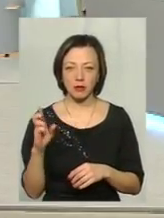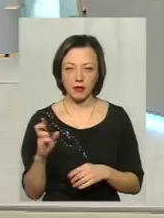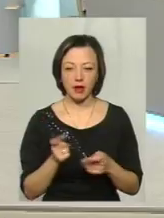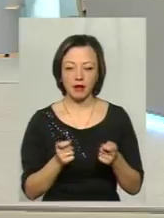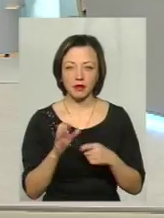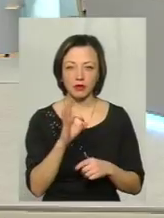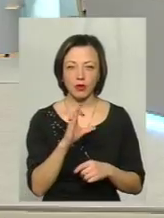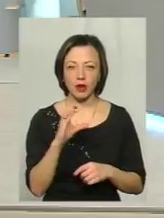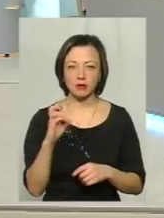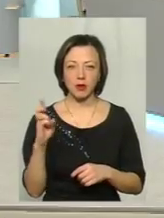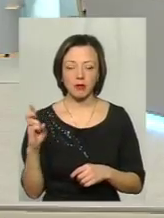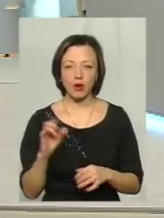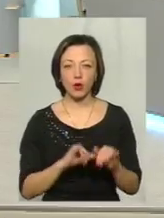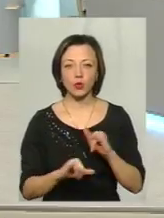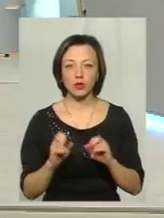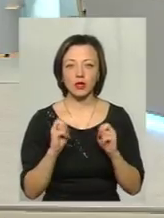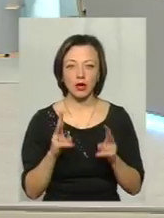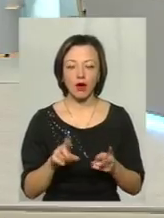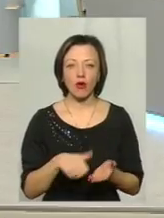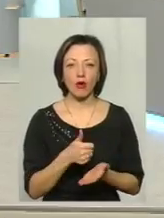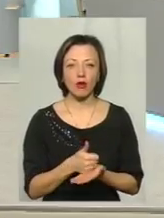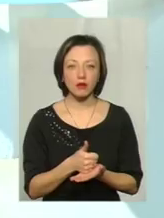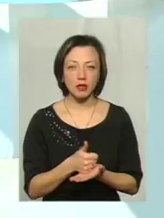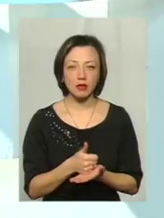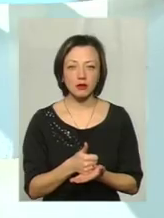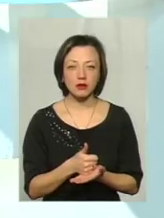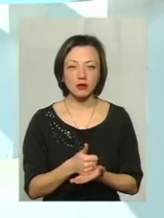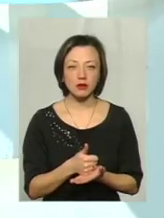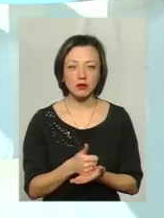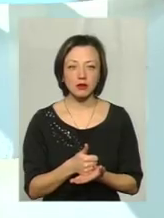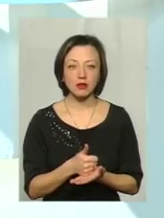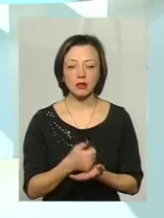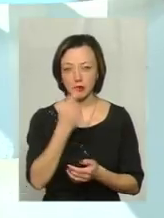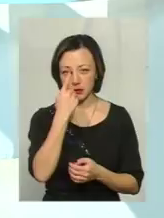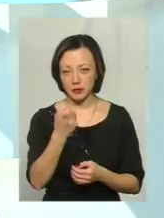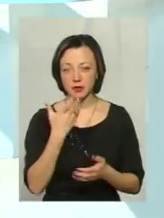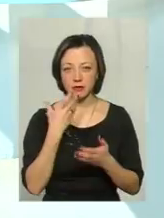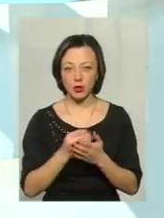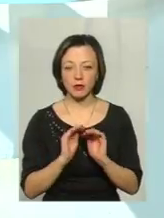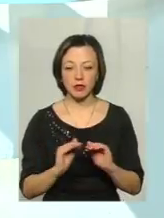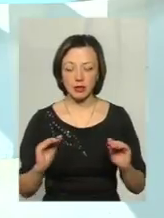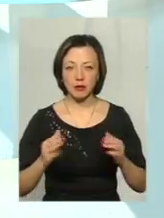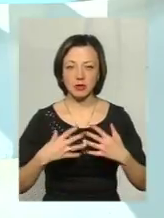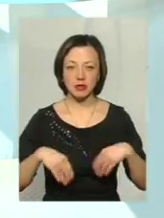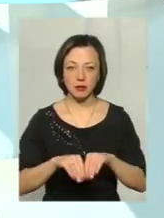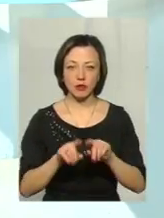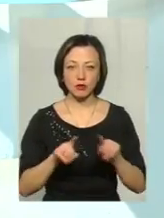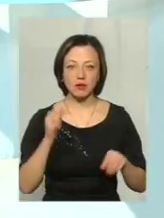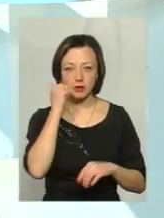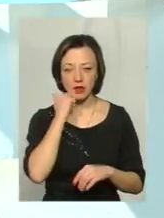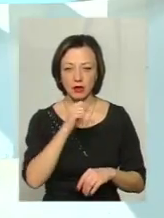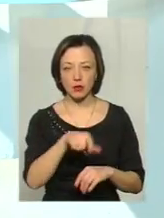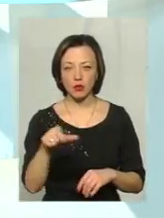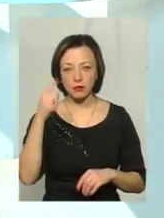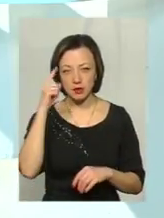керівництва ОСББ, як, куди, і саме головне довести це своїм сім'ям, дітям, особливо стареньким, щоб